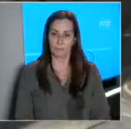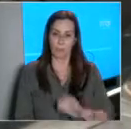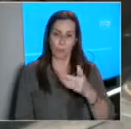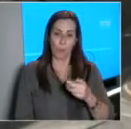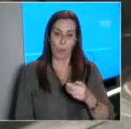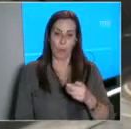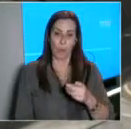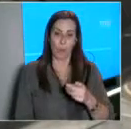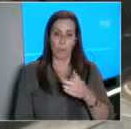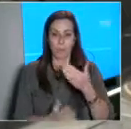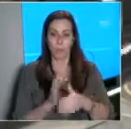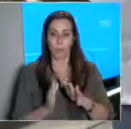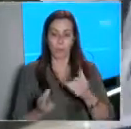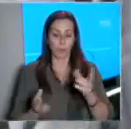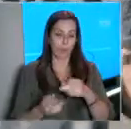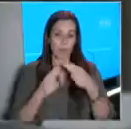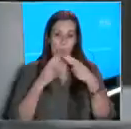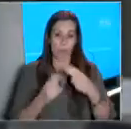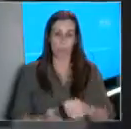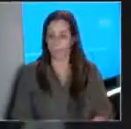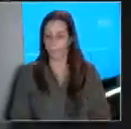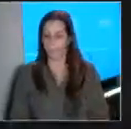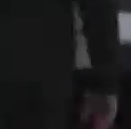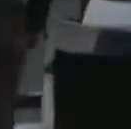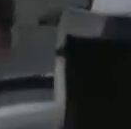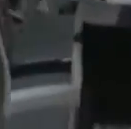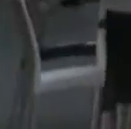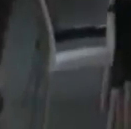אולי נתניהו יש לו איזה תרופה לזה.